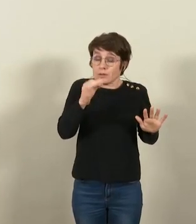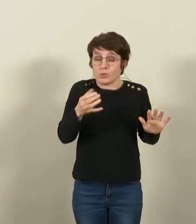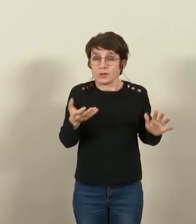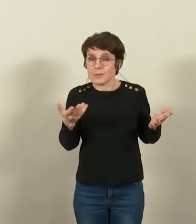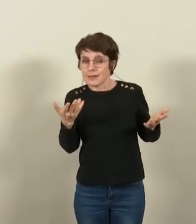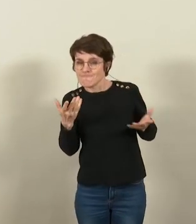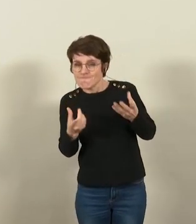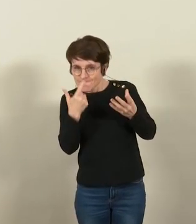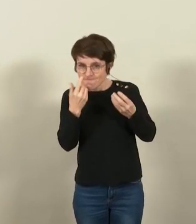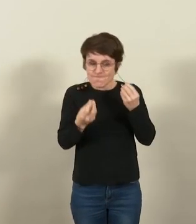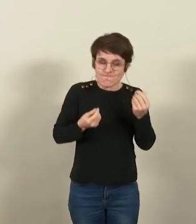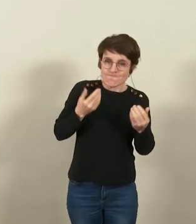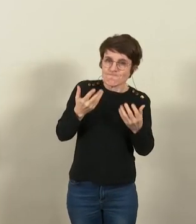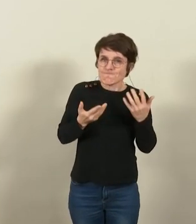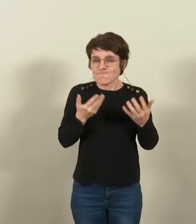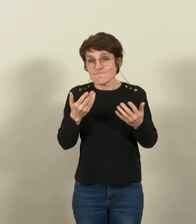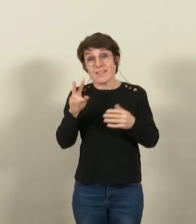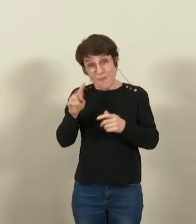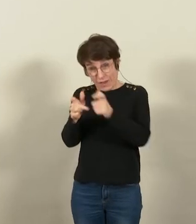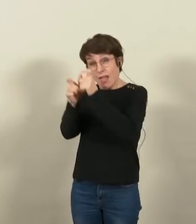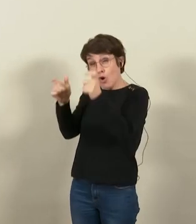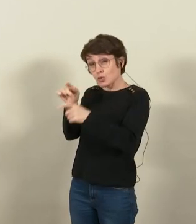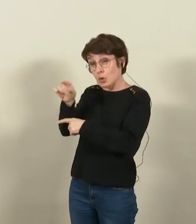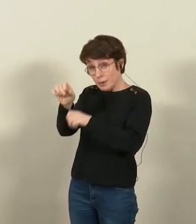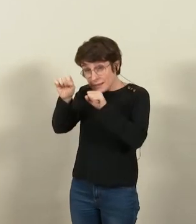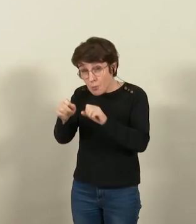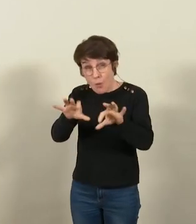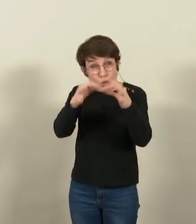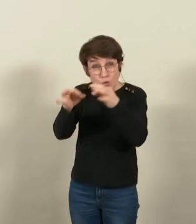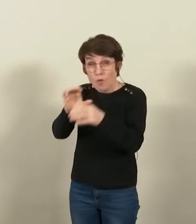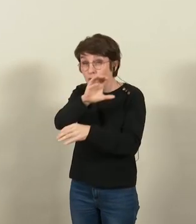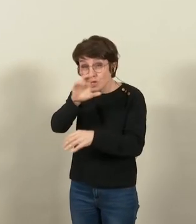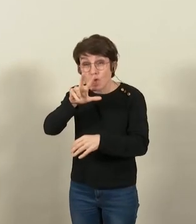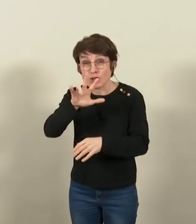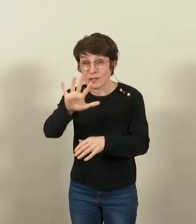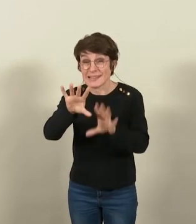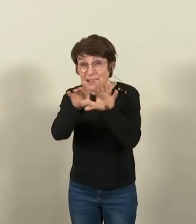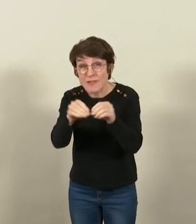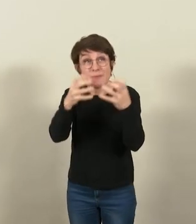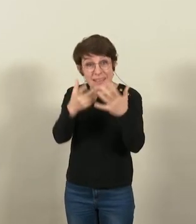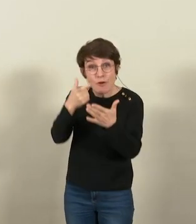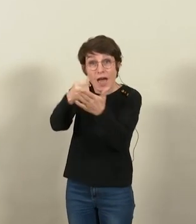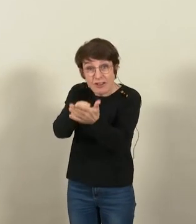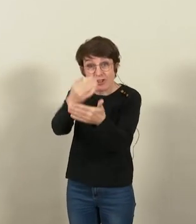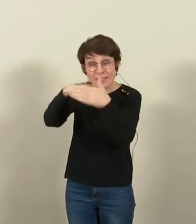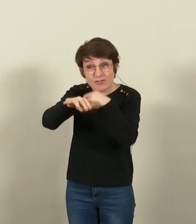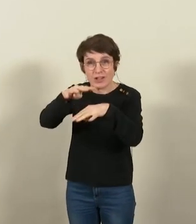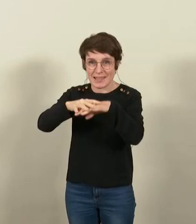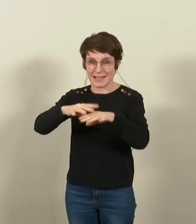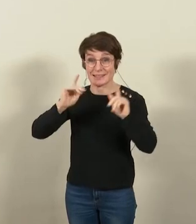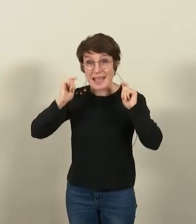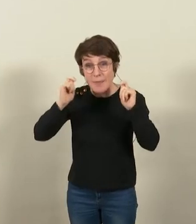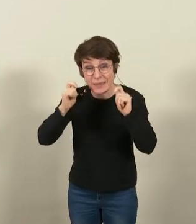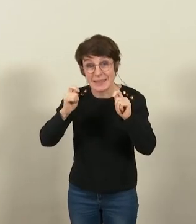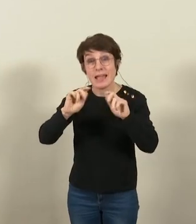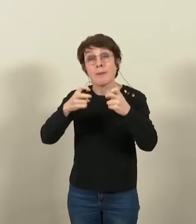quelques doutes sur la capacité pour un promoteur à trouver 135 familles qui souhaiteraient s'installer à l'abbay pour un coup de de 4000 €